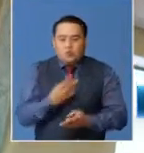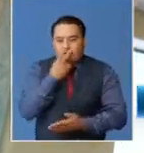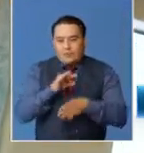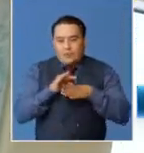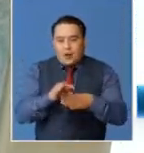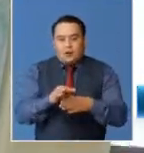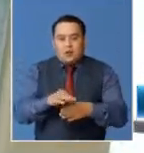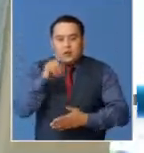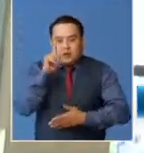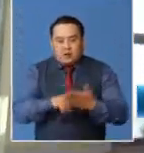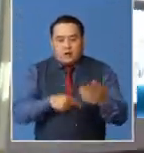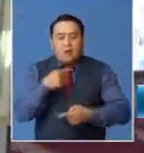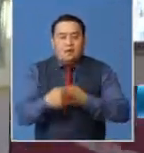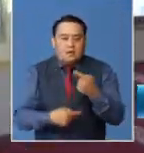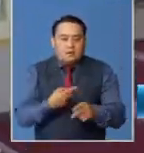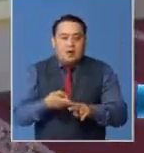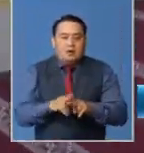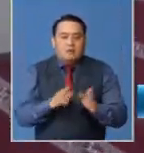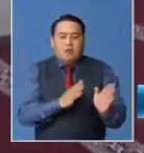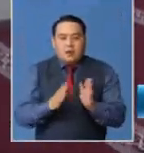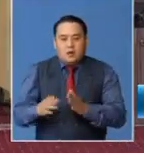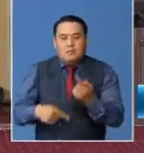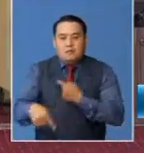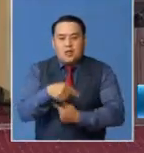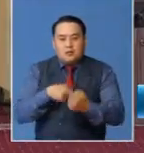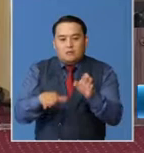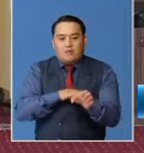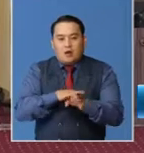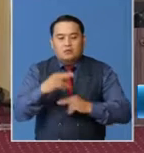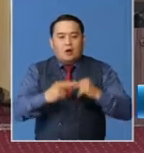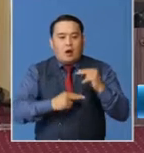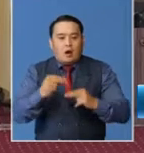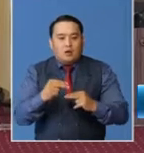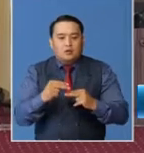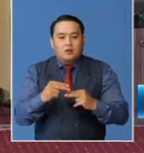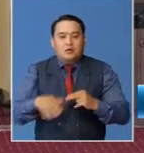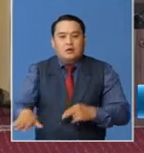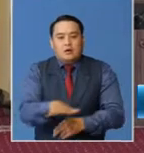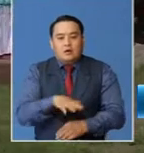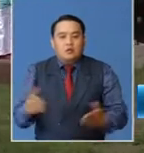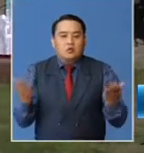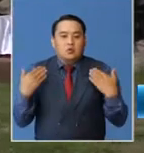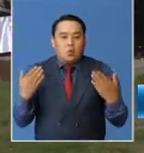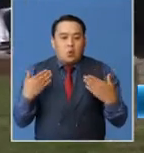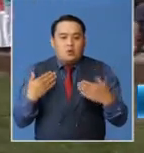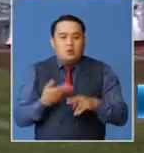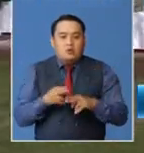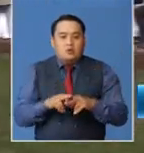проведения религиозных обрядов. Вместе с тем предпринимателям выполнены строительство сквера для отдыха посетителей